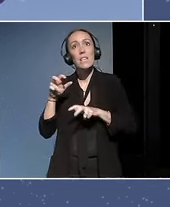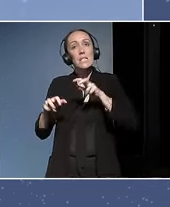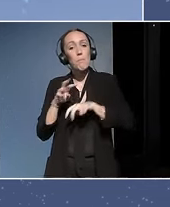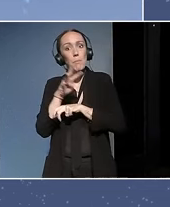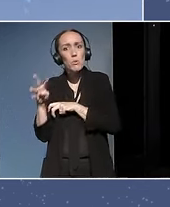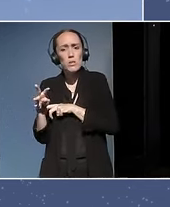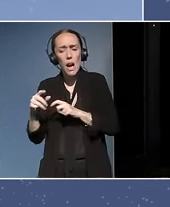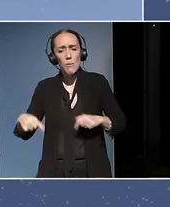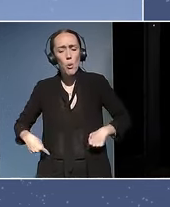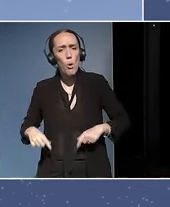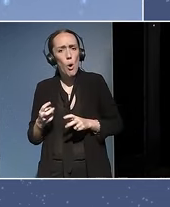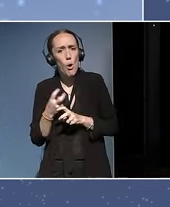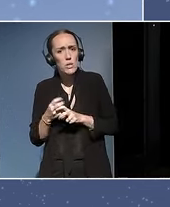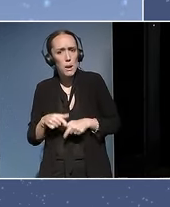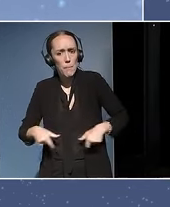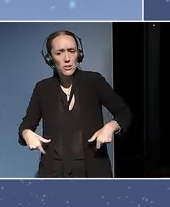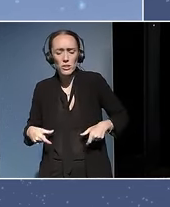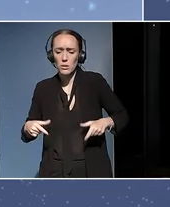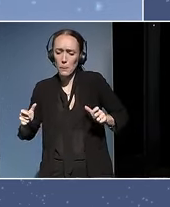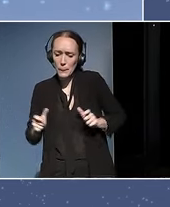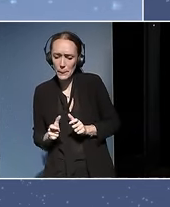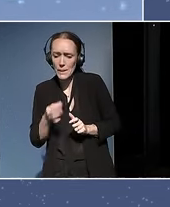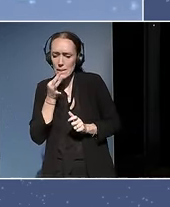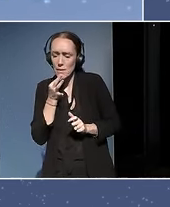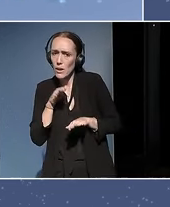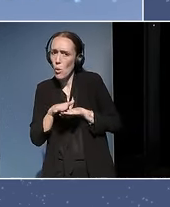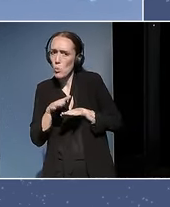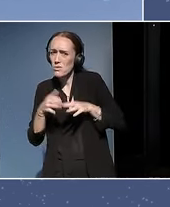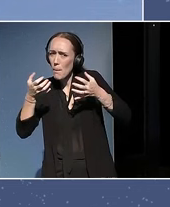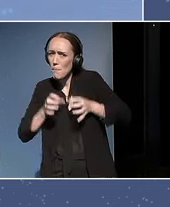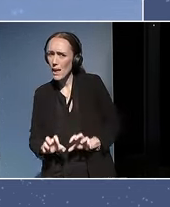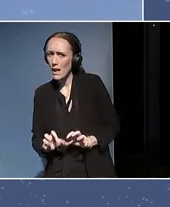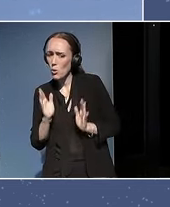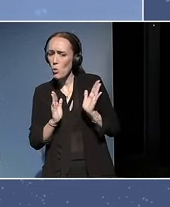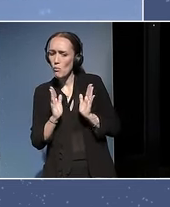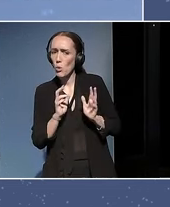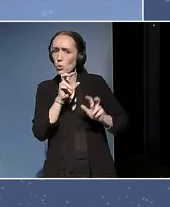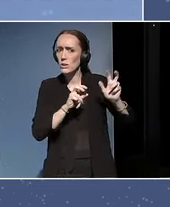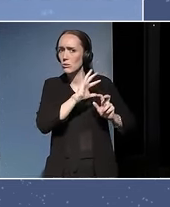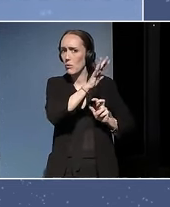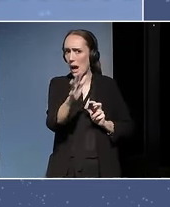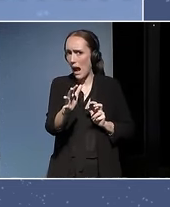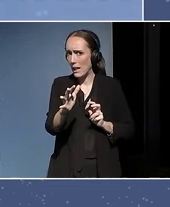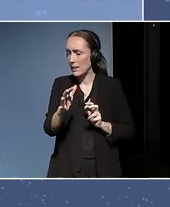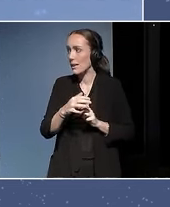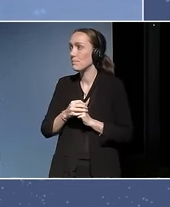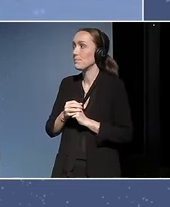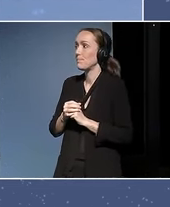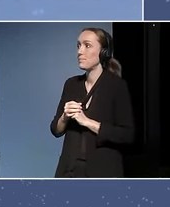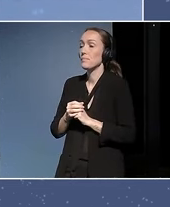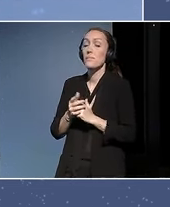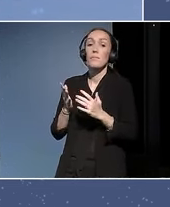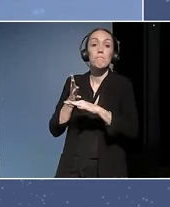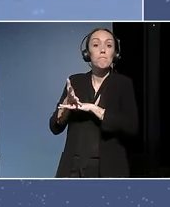rispetto ad altri dinosauri che stavano sempre sulla sulla diciamo che comincia a vacillare quella che era stata la